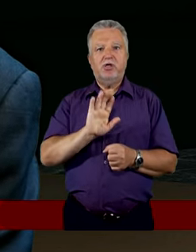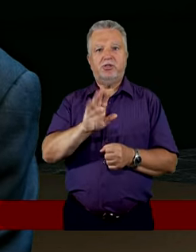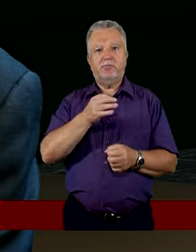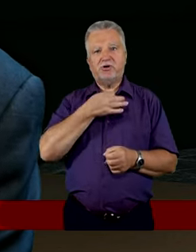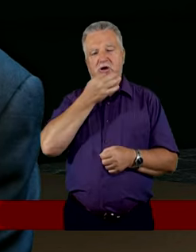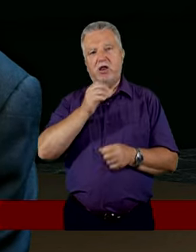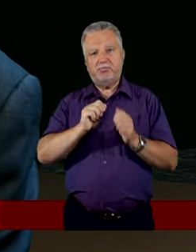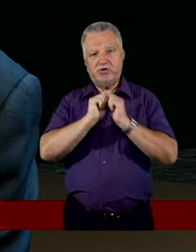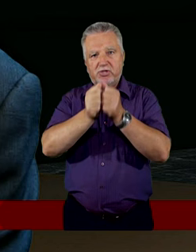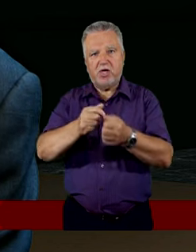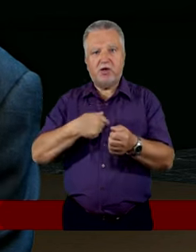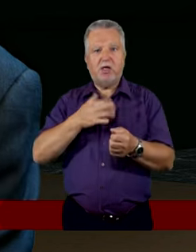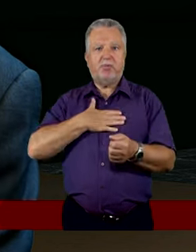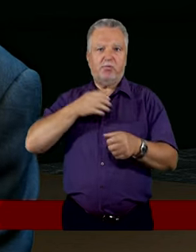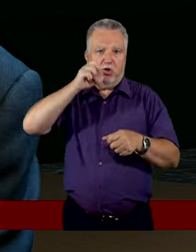lepszy dar, a ja mam gorszy dar.